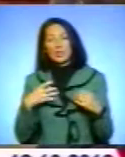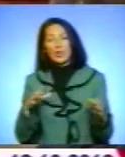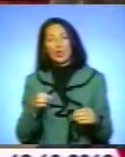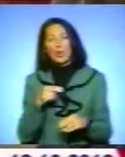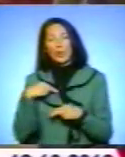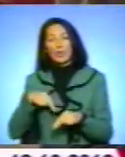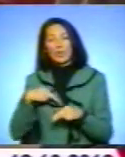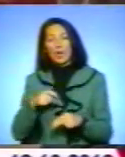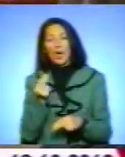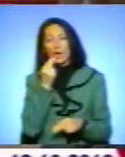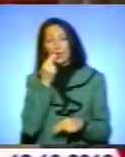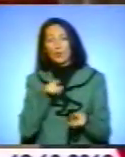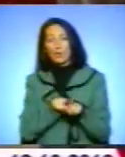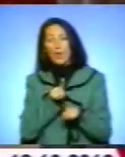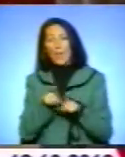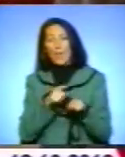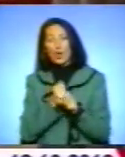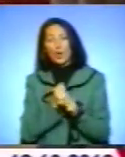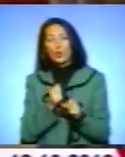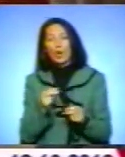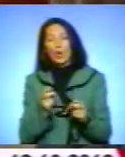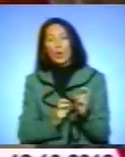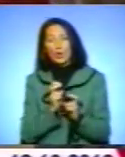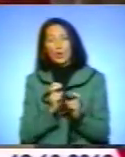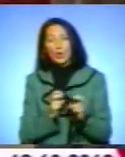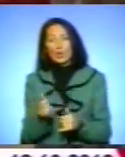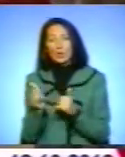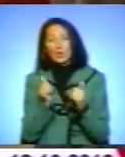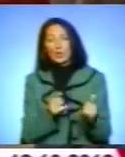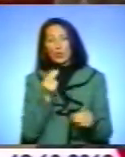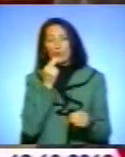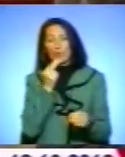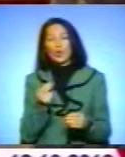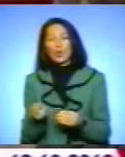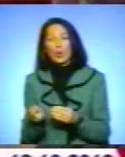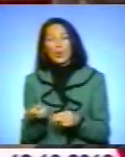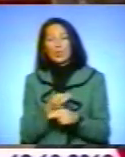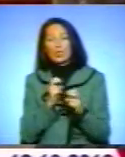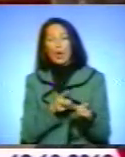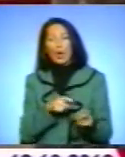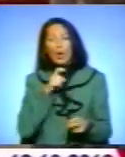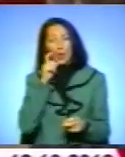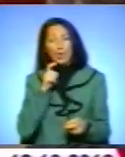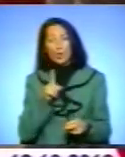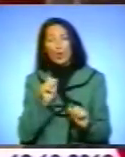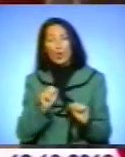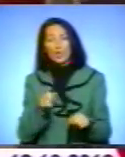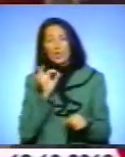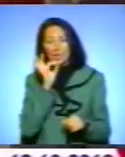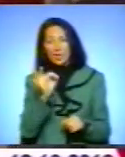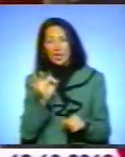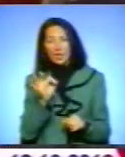працівники харчової і переробної промисловості. Вони забезпечують продовольчу безпеку України. Що можна сказати